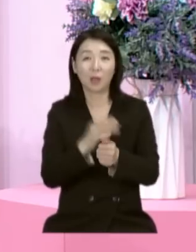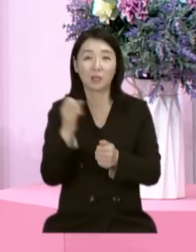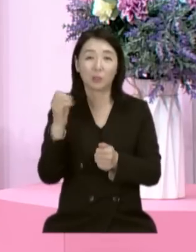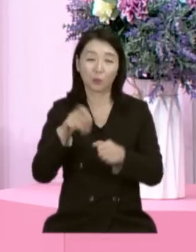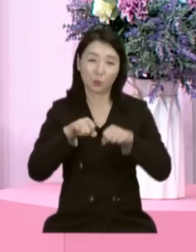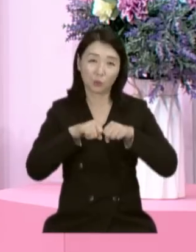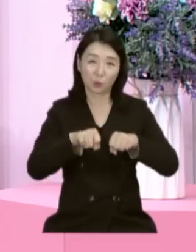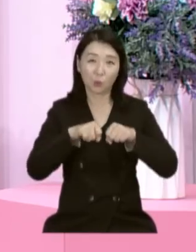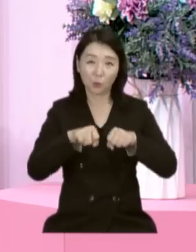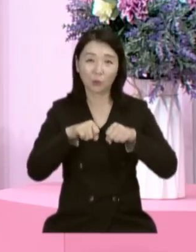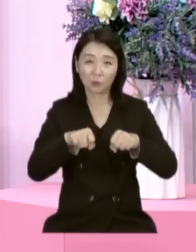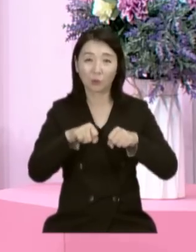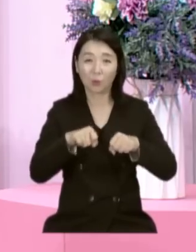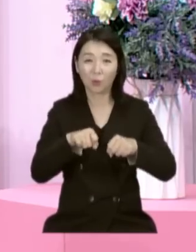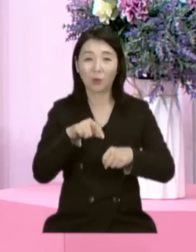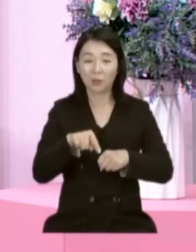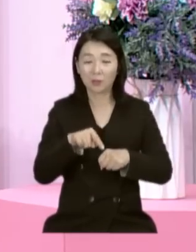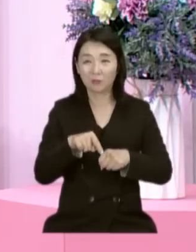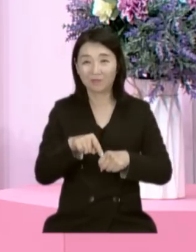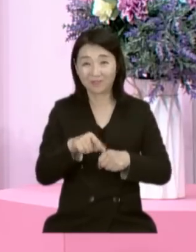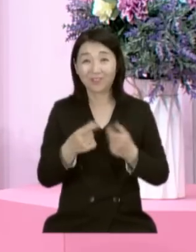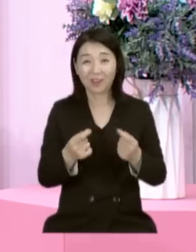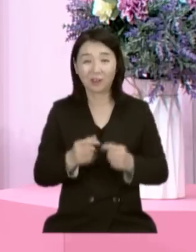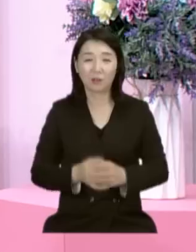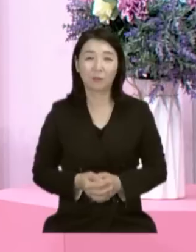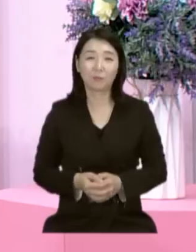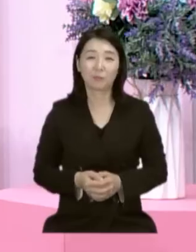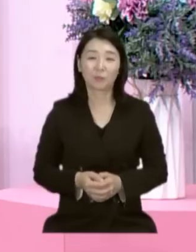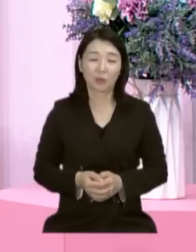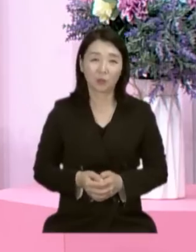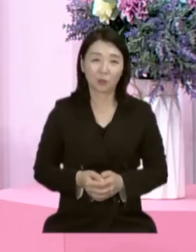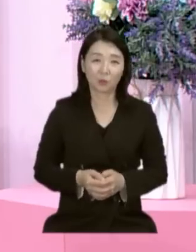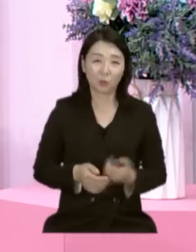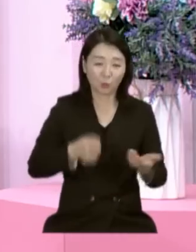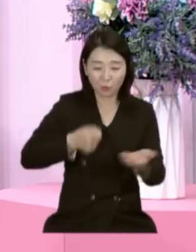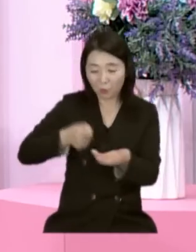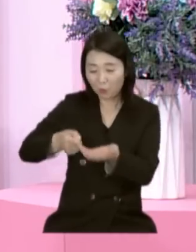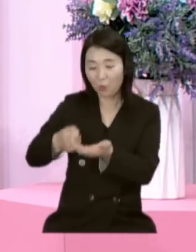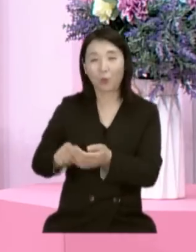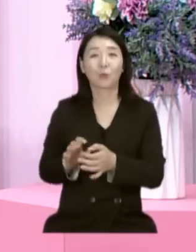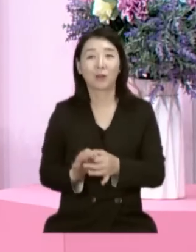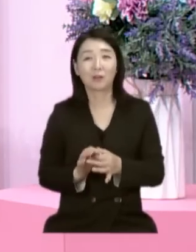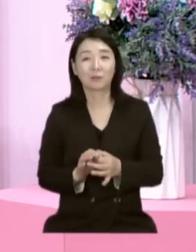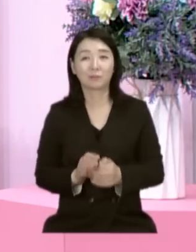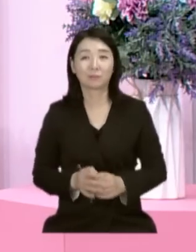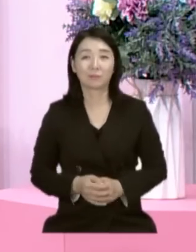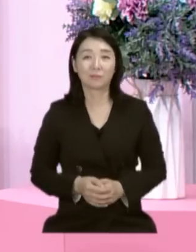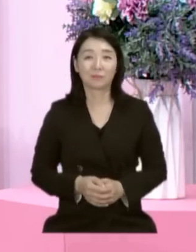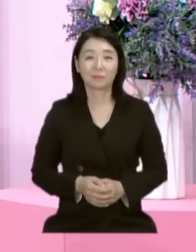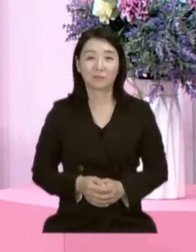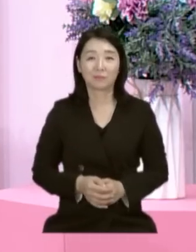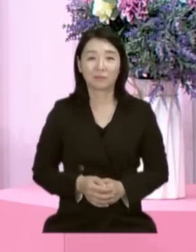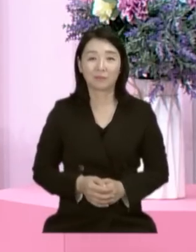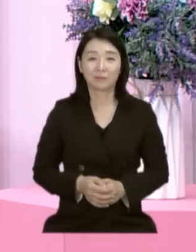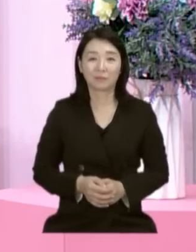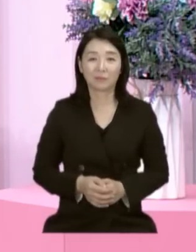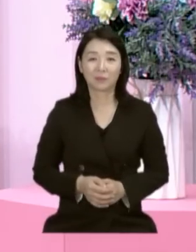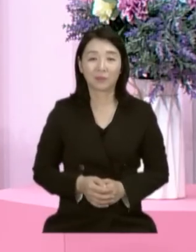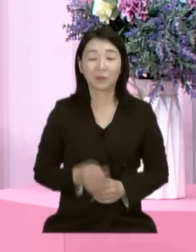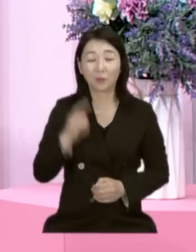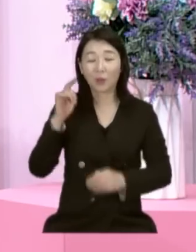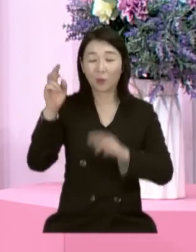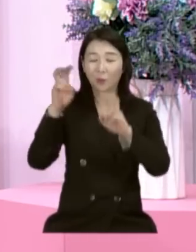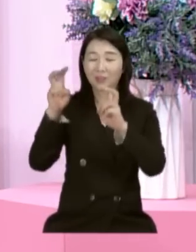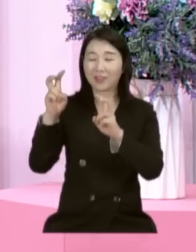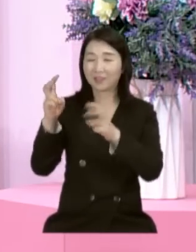또 청소 이런 또 미화 분야, 네. 또 방역 소독 분야. 요런 이제 그 즉 용역